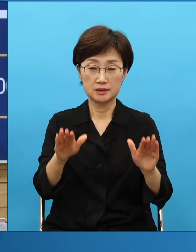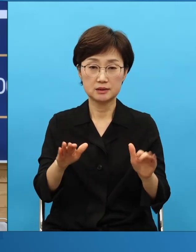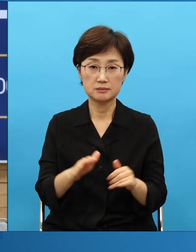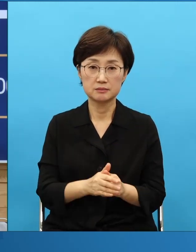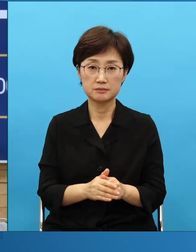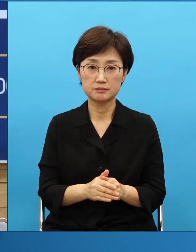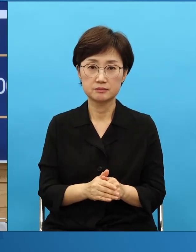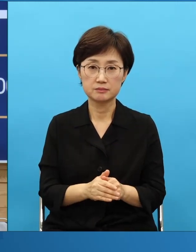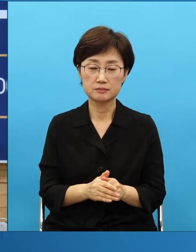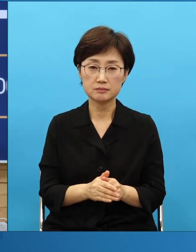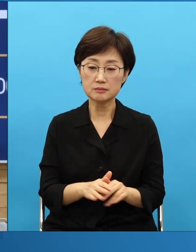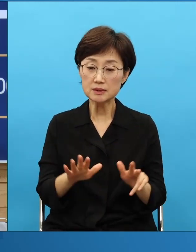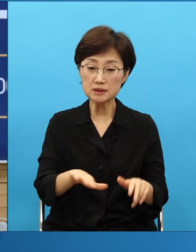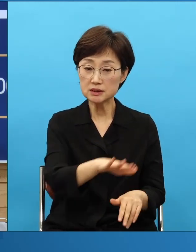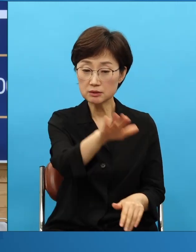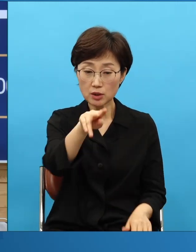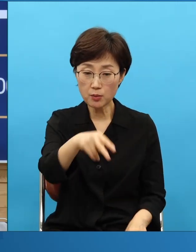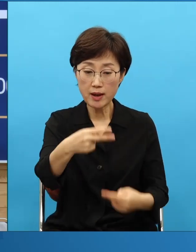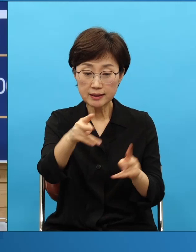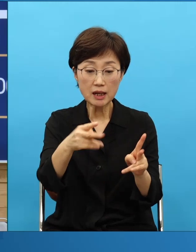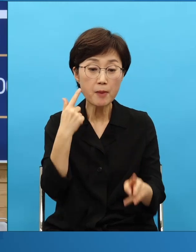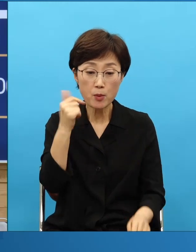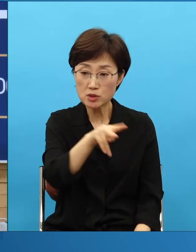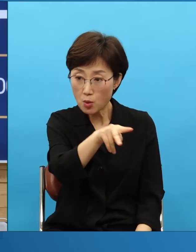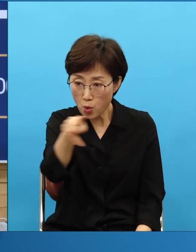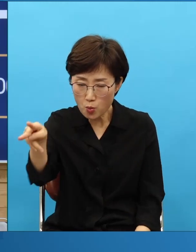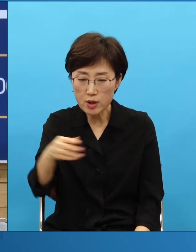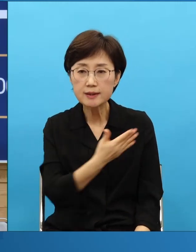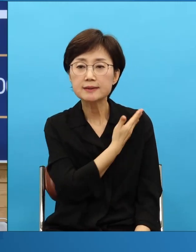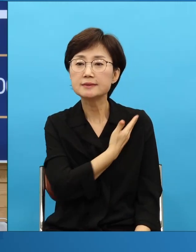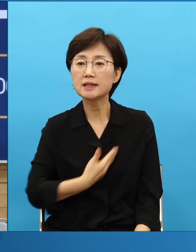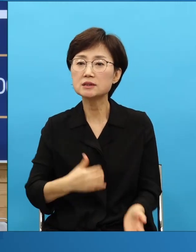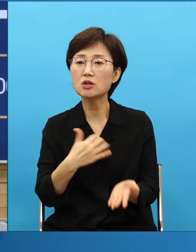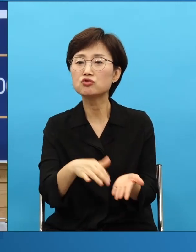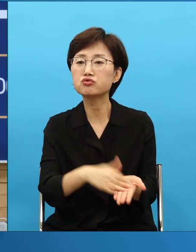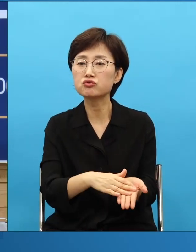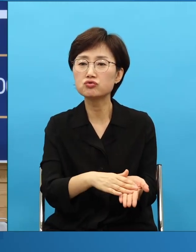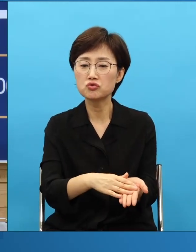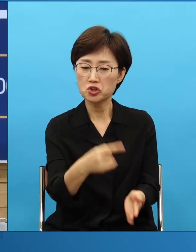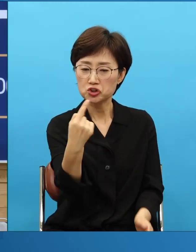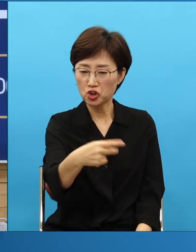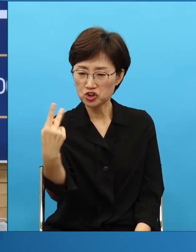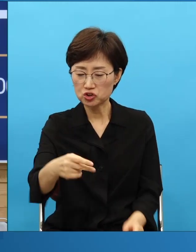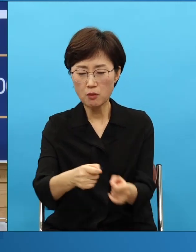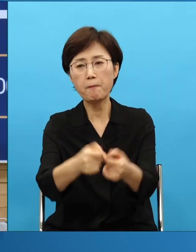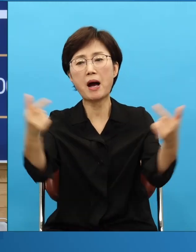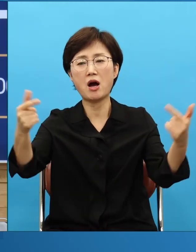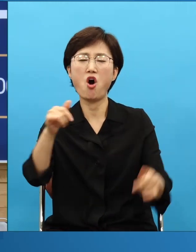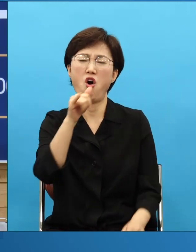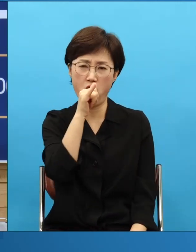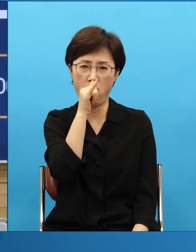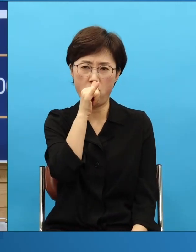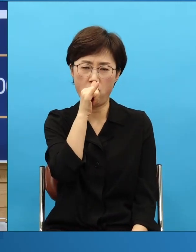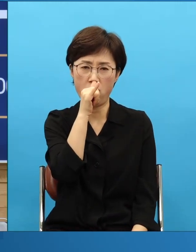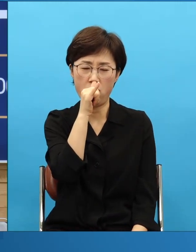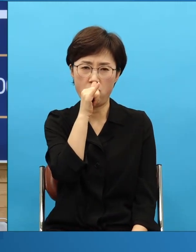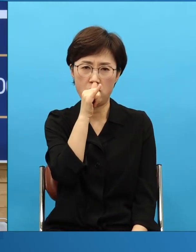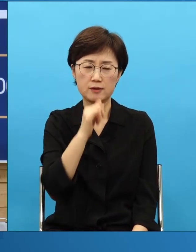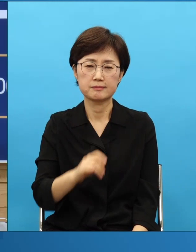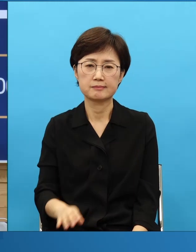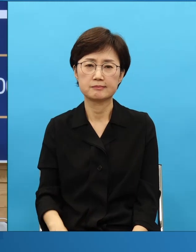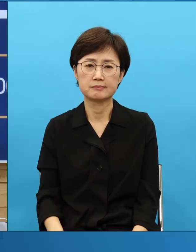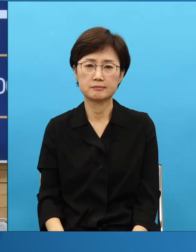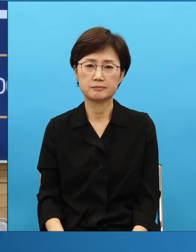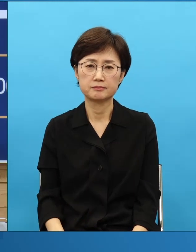몇천 명 제자들이 막 있는다. And we have 그래야 세계 복음화 thousands 되죠. of disciples and also pastors that are rising with us right now. And only then can world evangelization take